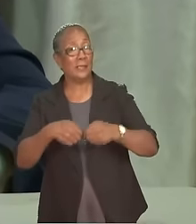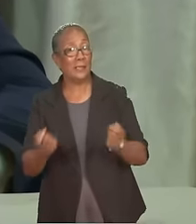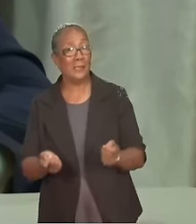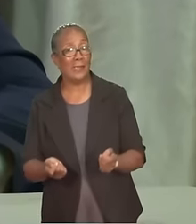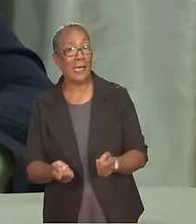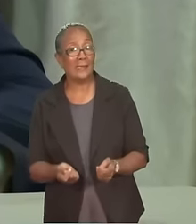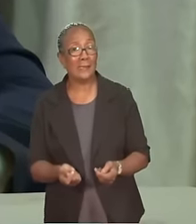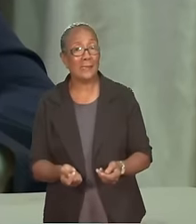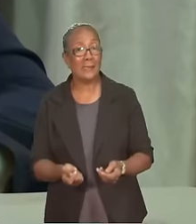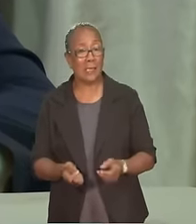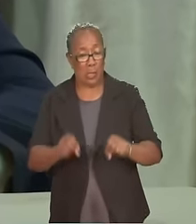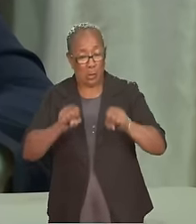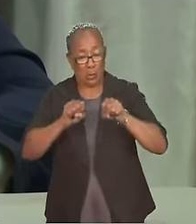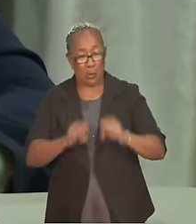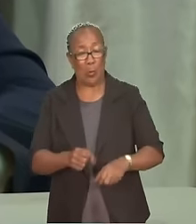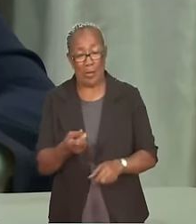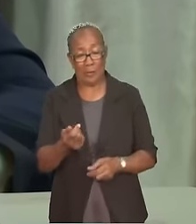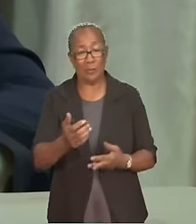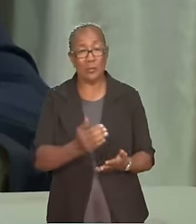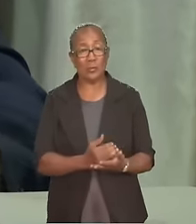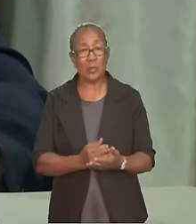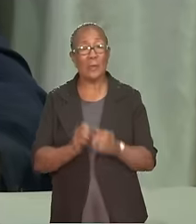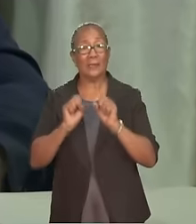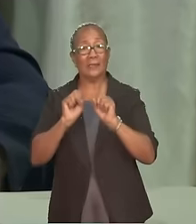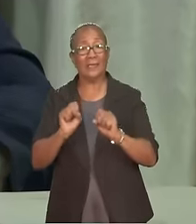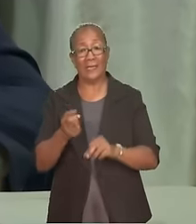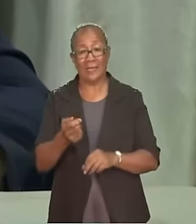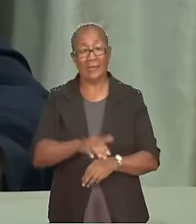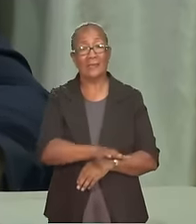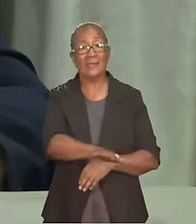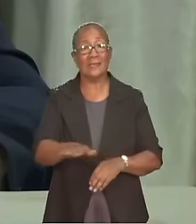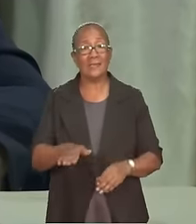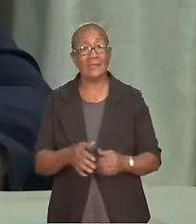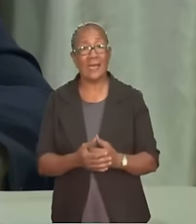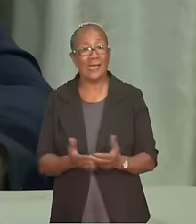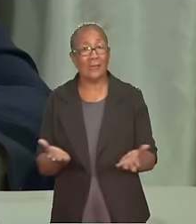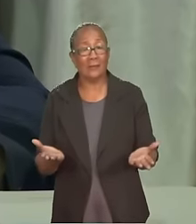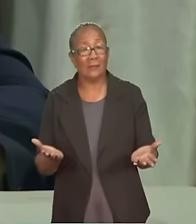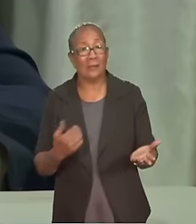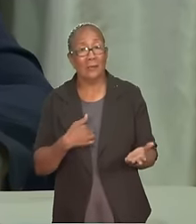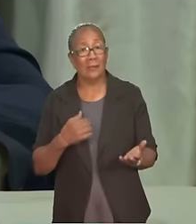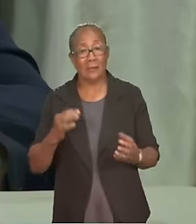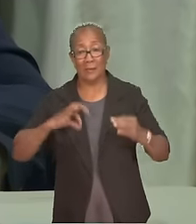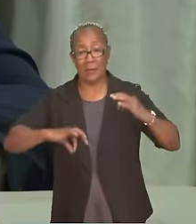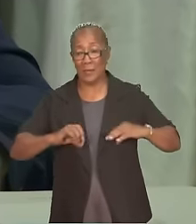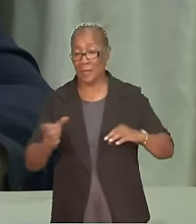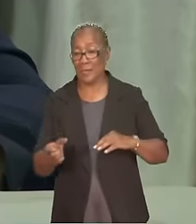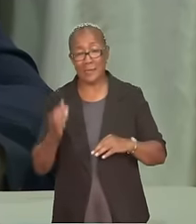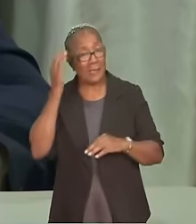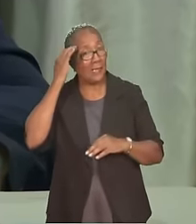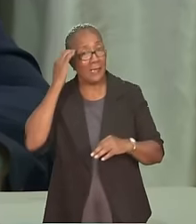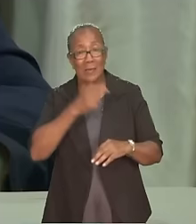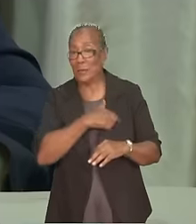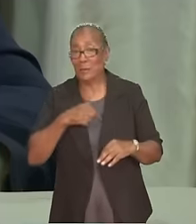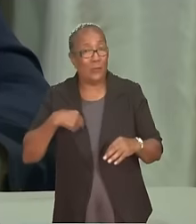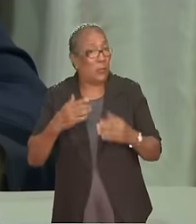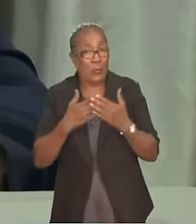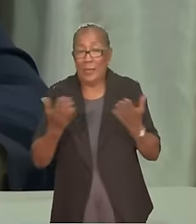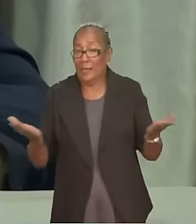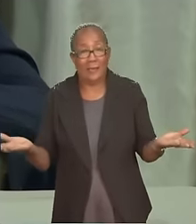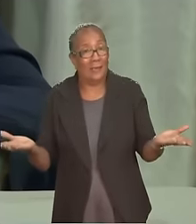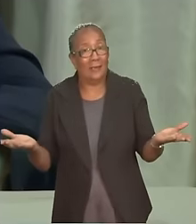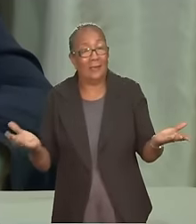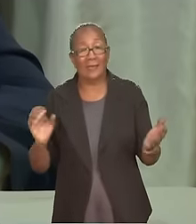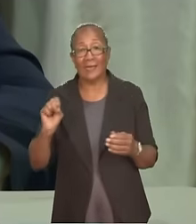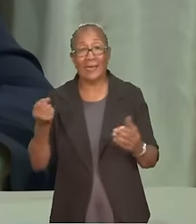dwangsommen zijn tegen de staat. Waarvan de leden van het land, de VP weet het niet, de ministers weten het niet, de president weet het niet. Dit kan